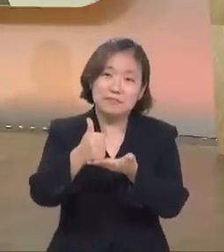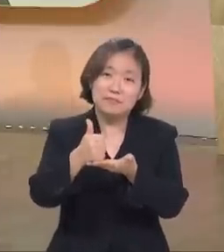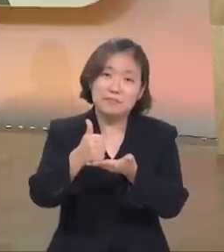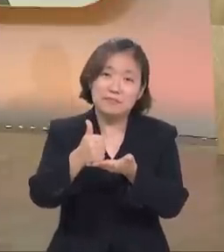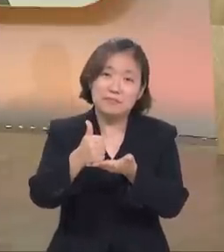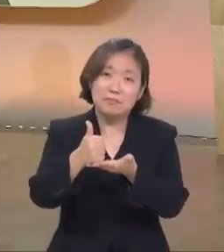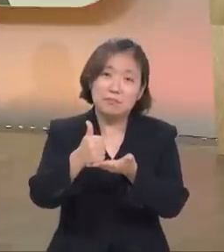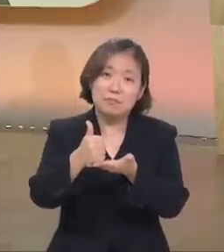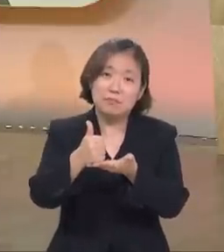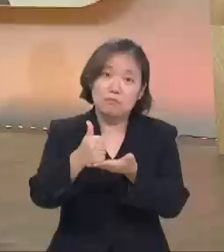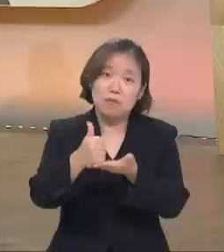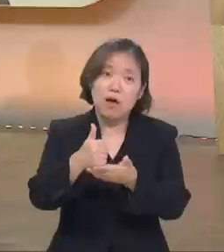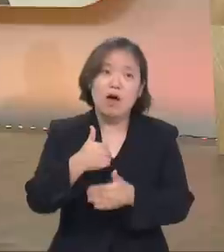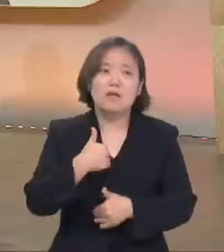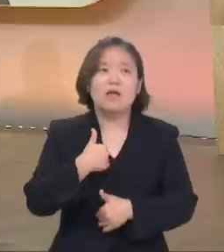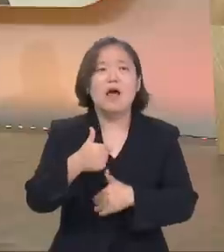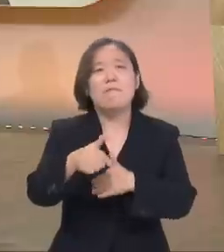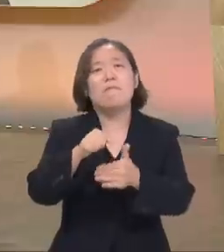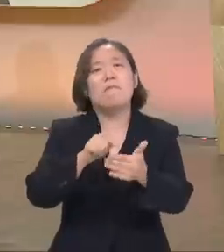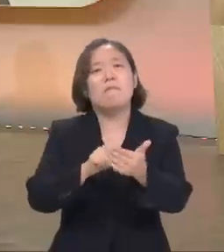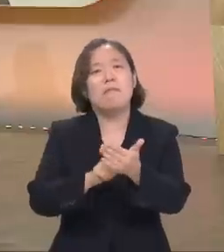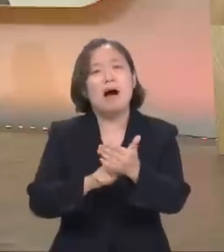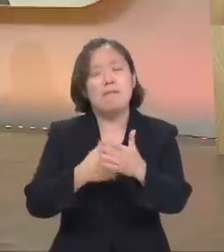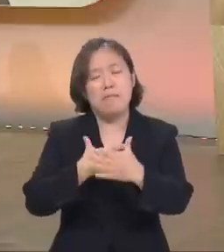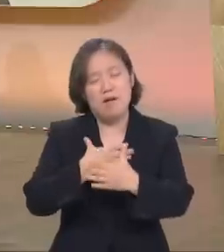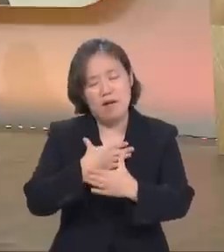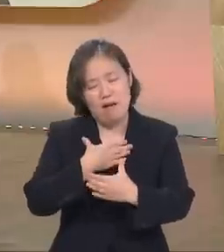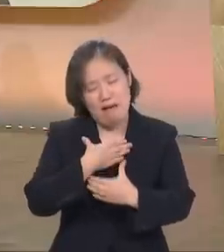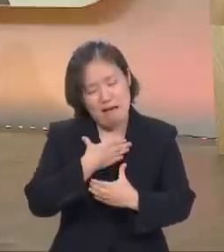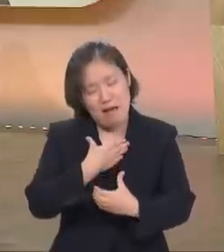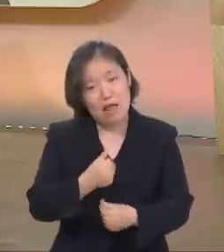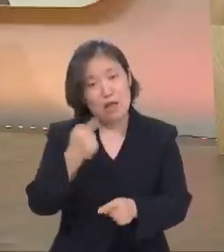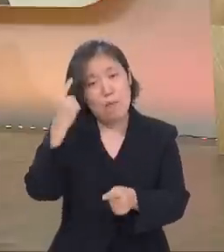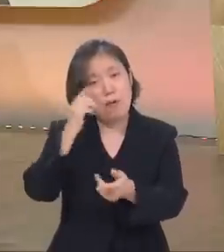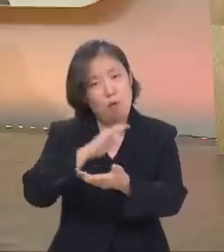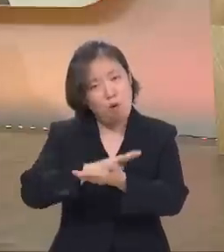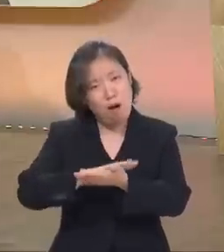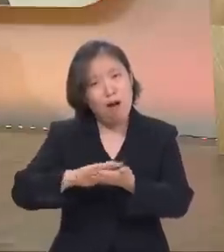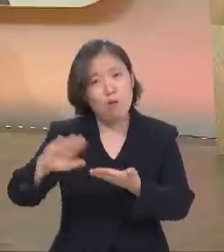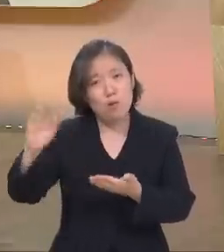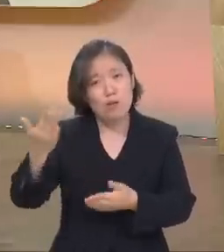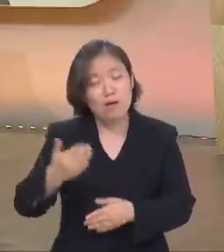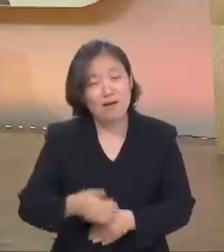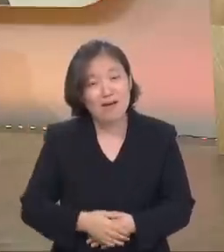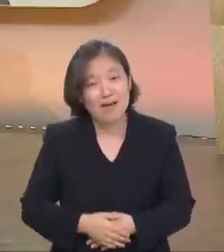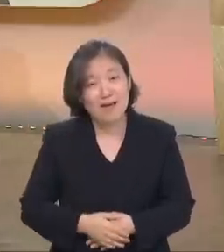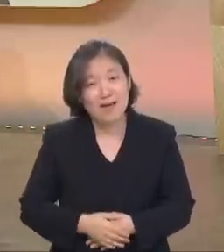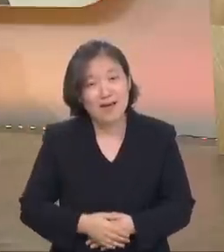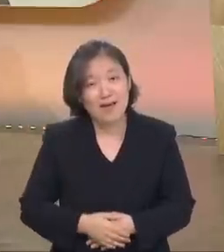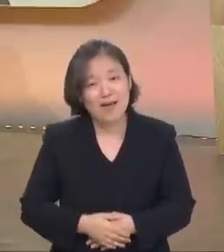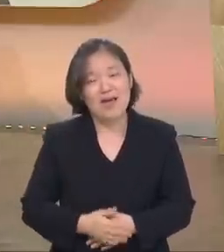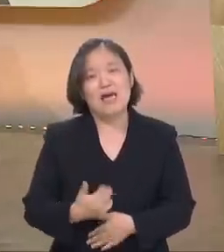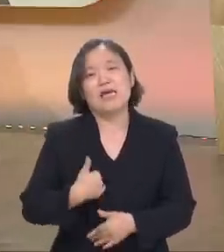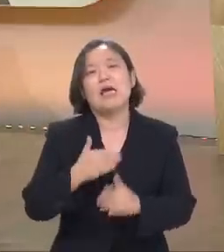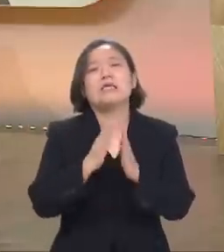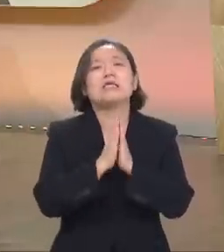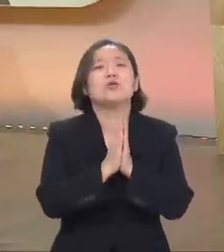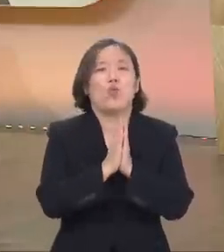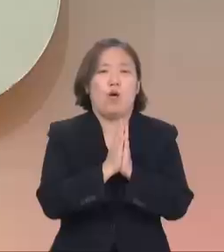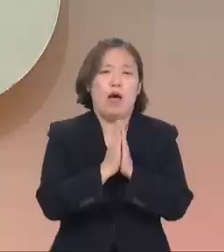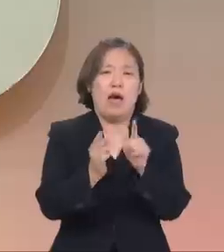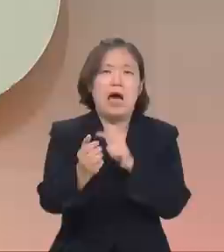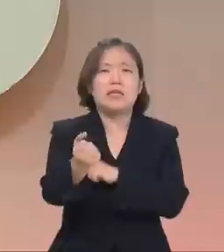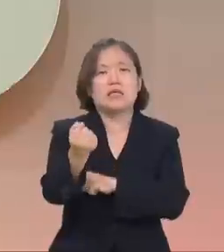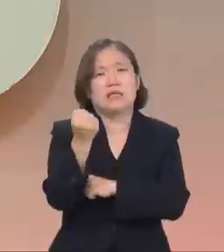그러면서 마음이 훨씬 편안해지셨대요 아 이게 기도의 힘이구나